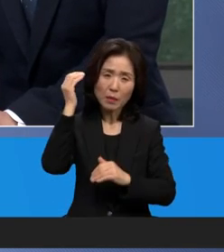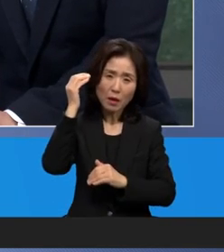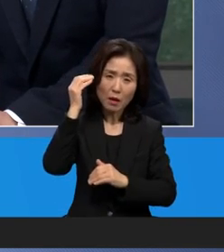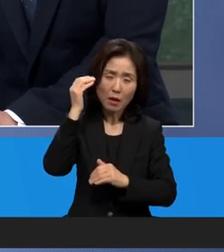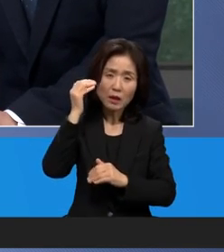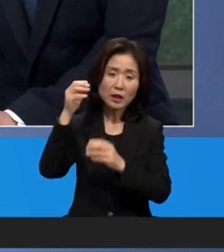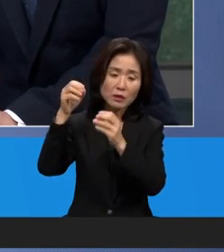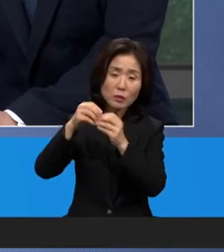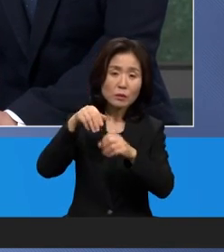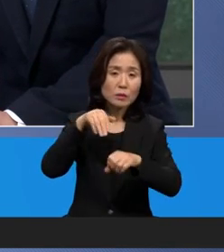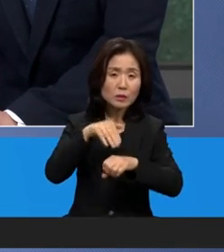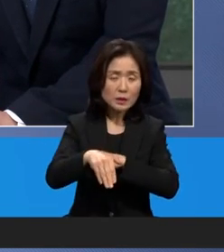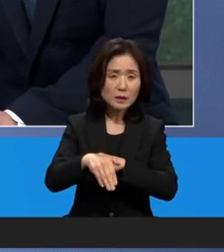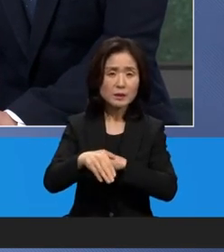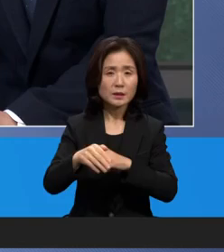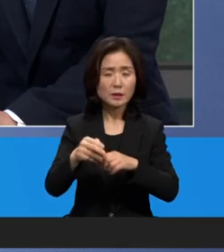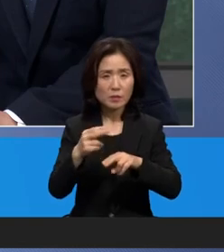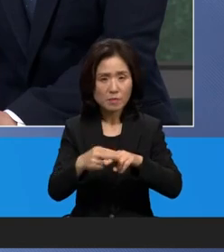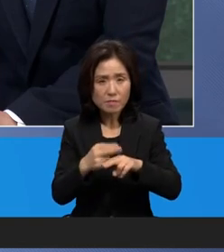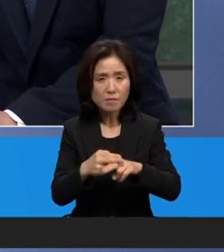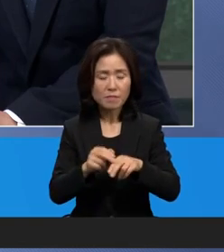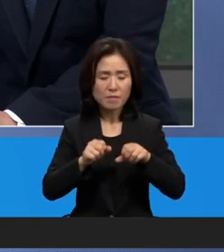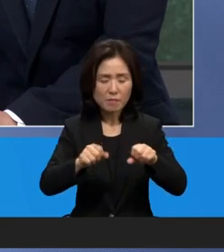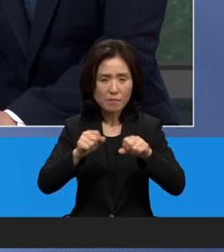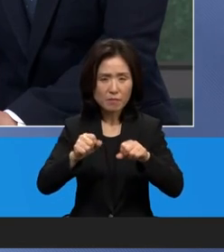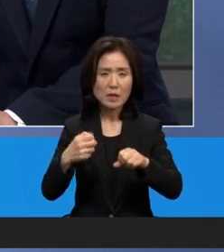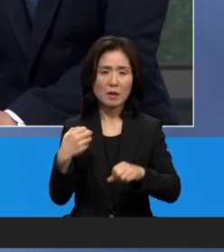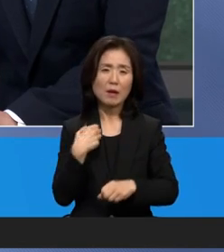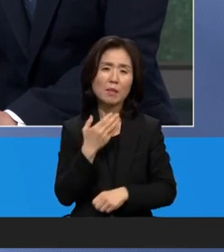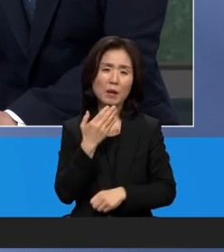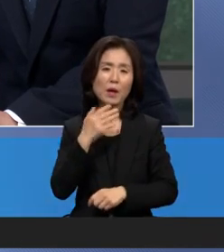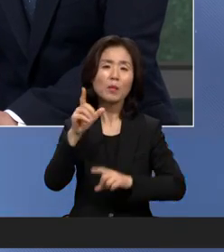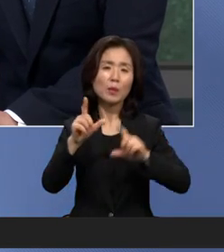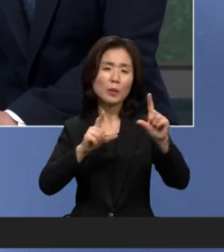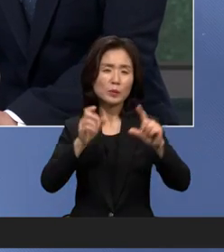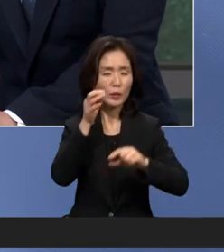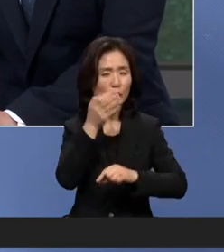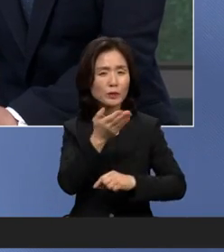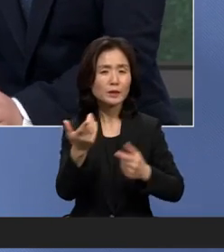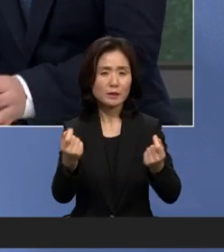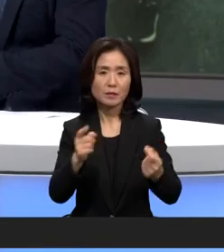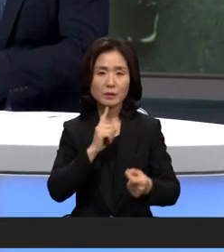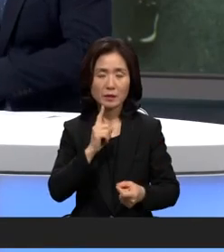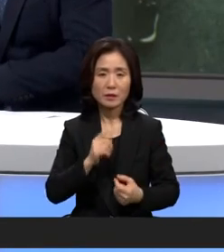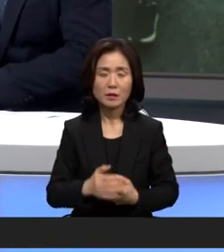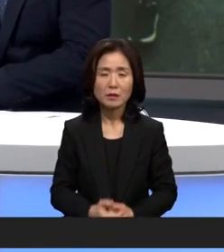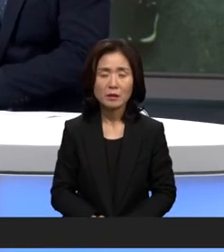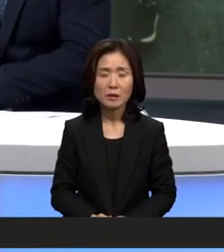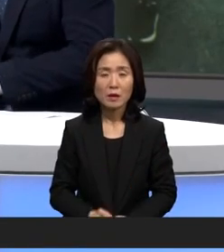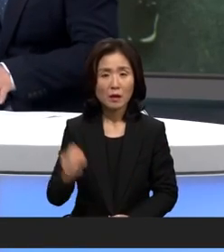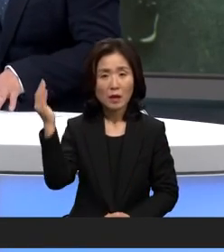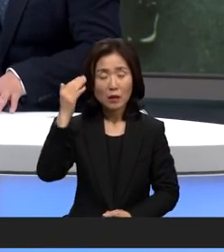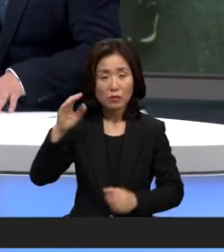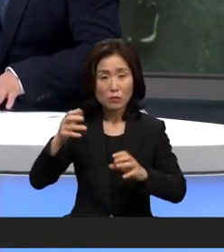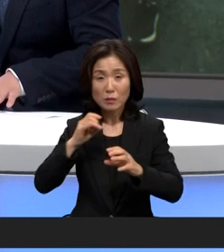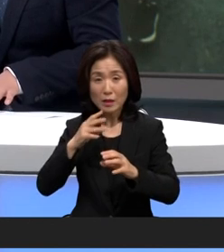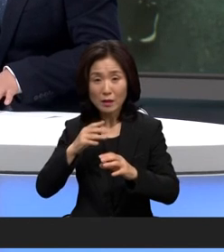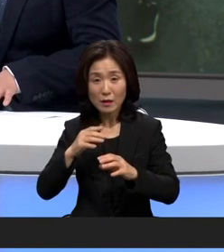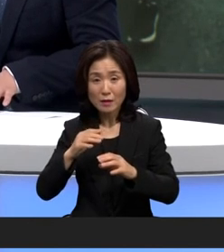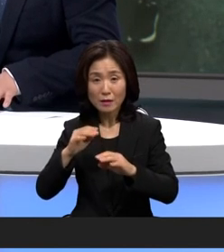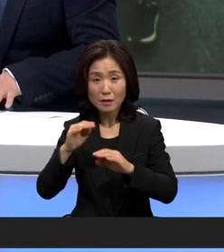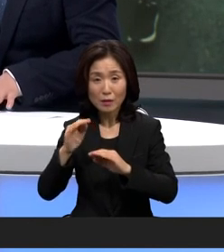전통적인 가사노동을 담당하게 될 수도 있다는 걸 보여준다 고 덧붙였습니다 이제 비단 한국만의 얘기는